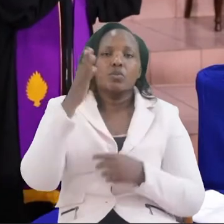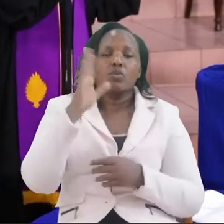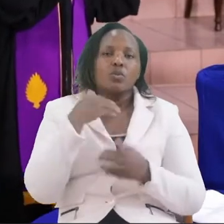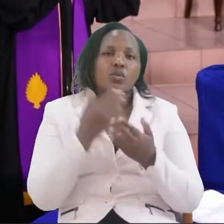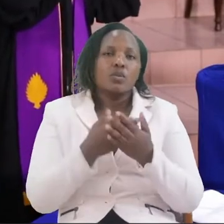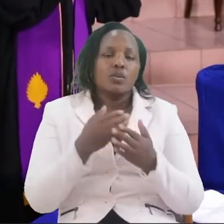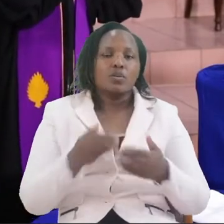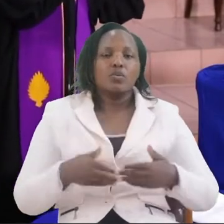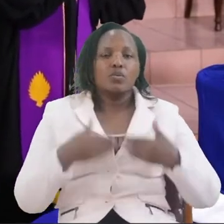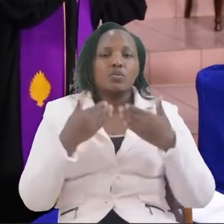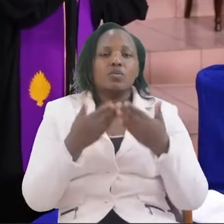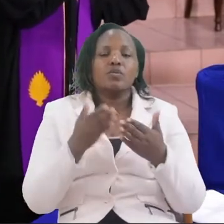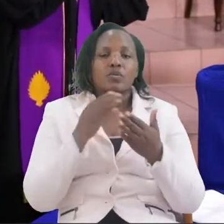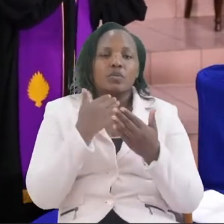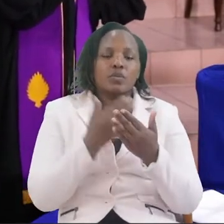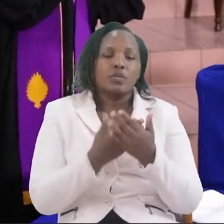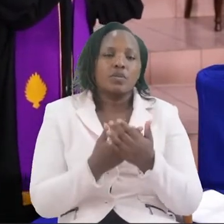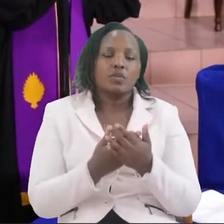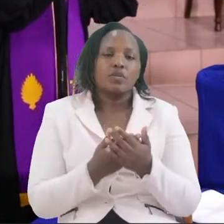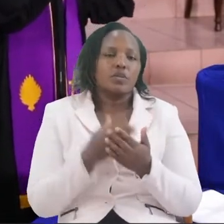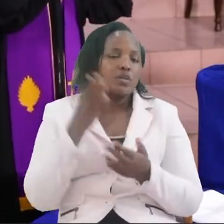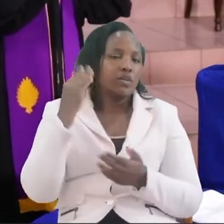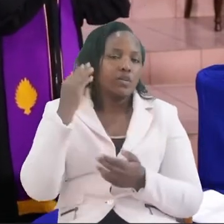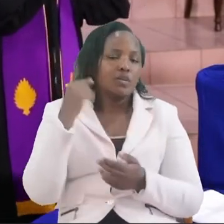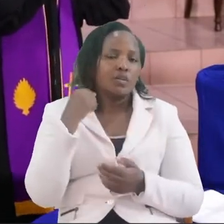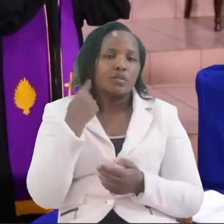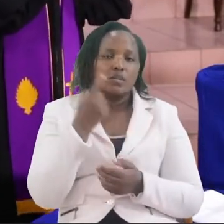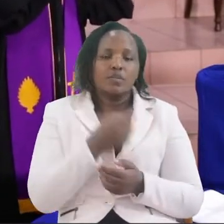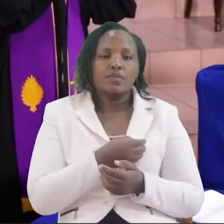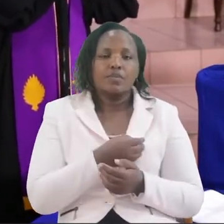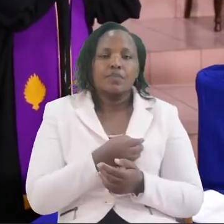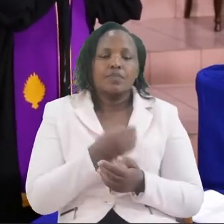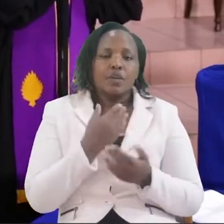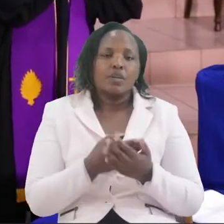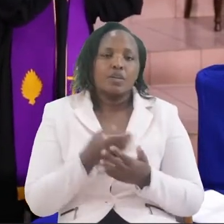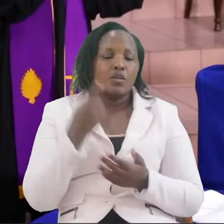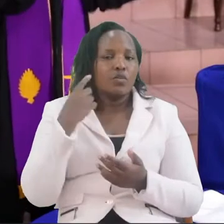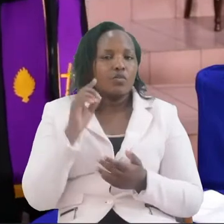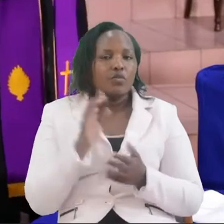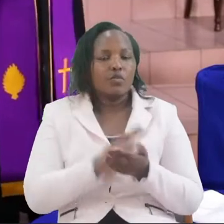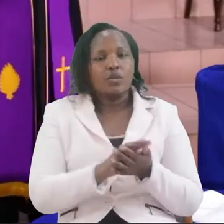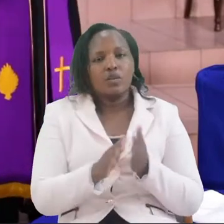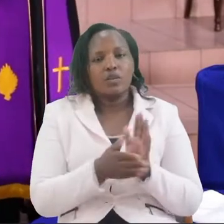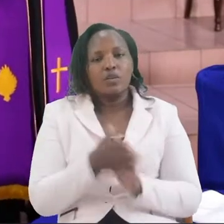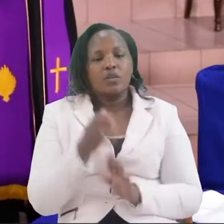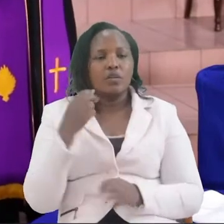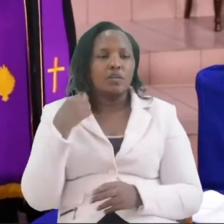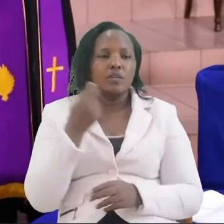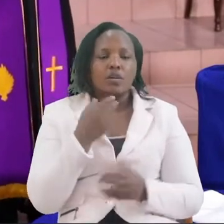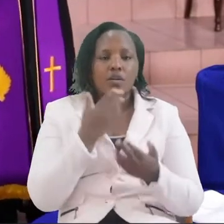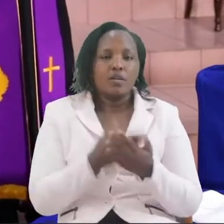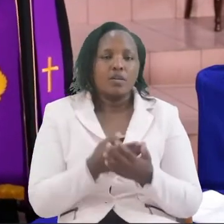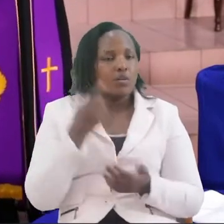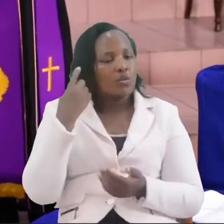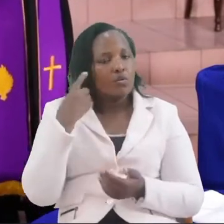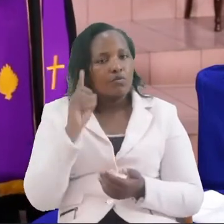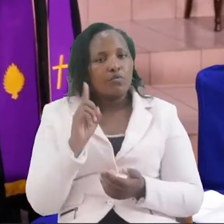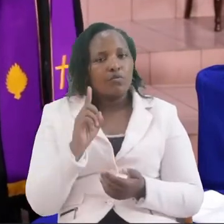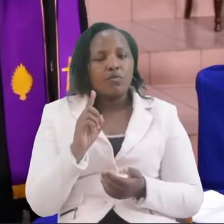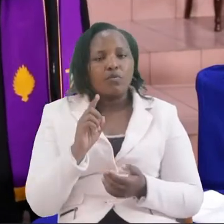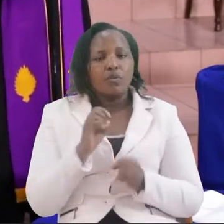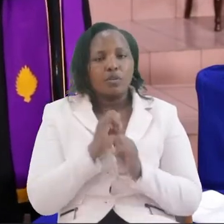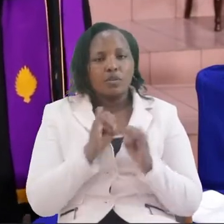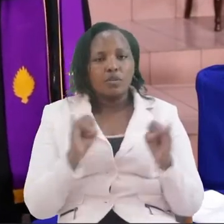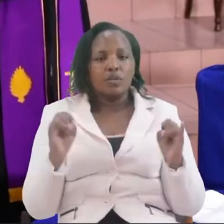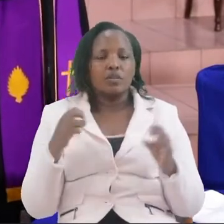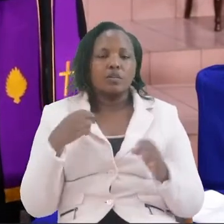asanti tunakushukuru kwa sababu umesikia ombi letu. Asanti Mungu wetu kwa sababu umetusamehe. Asanti Mungu wetu kwa sababu